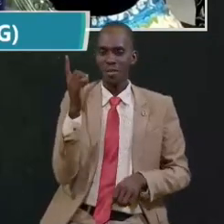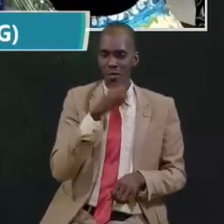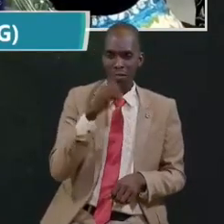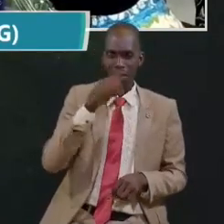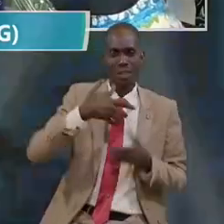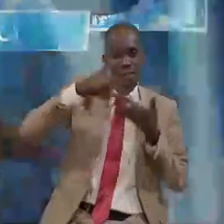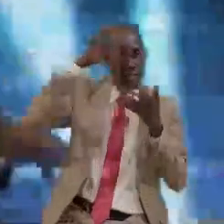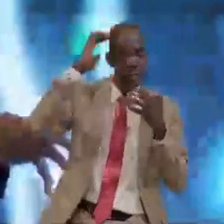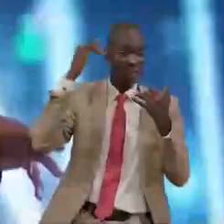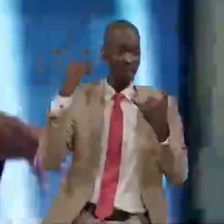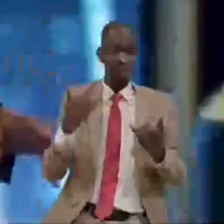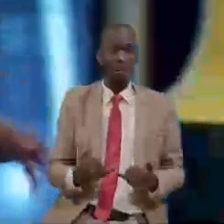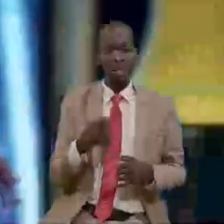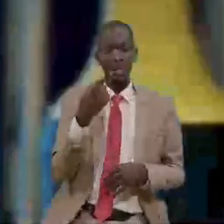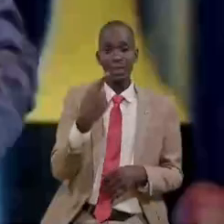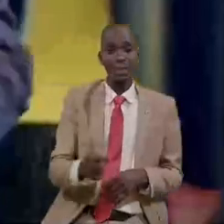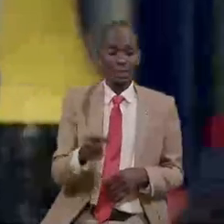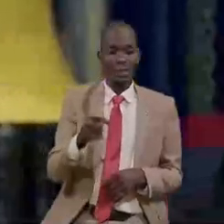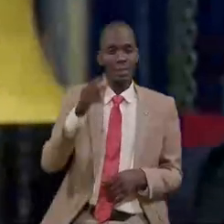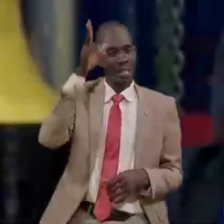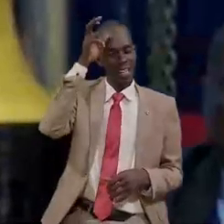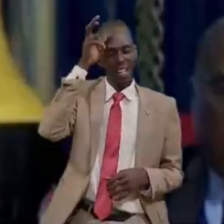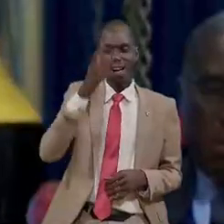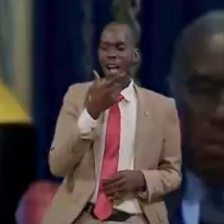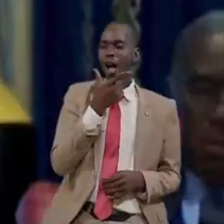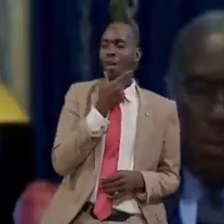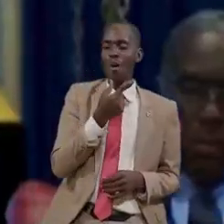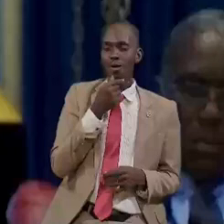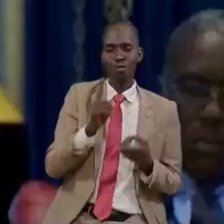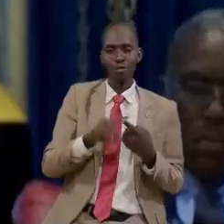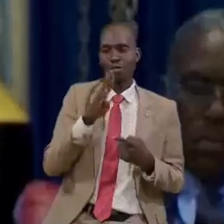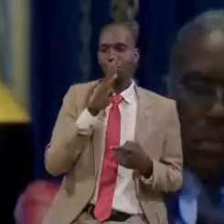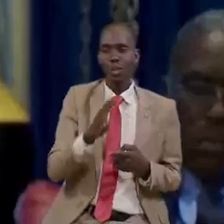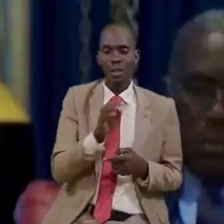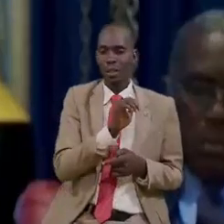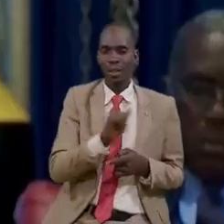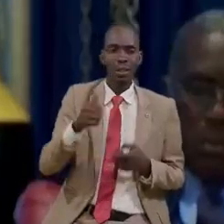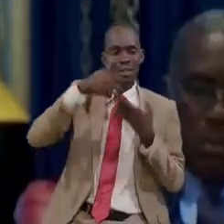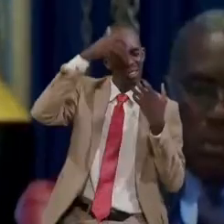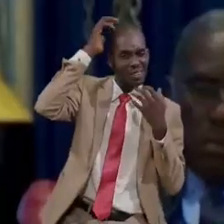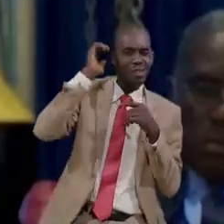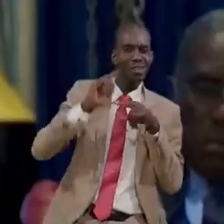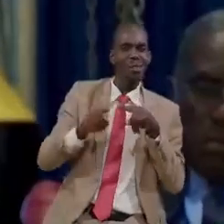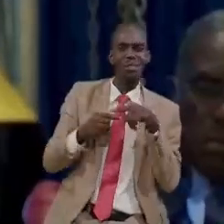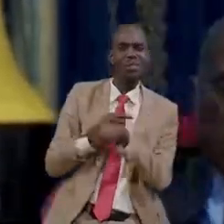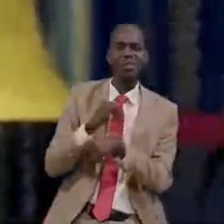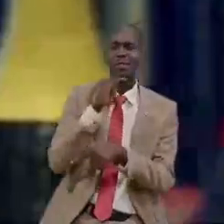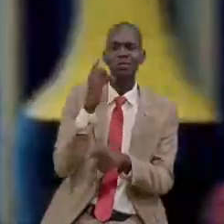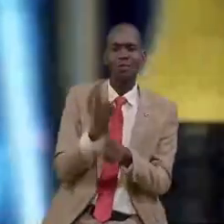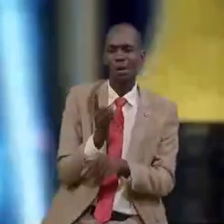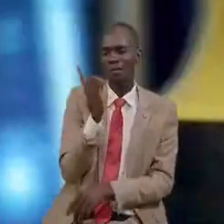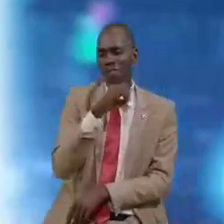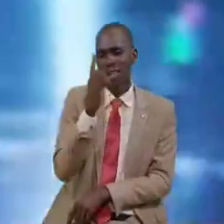diable prétend être aussi un lion, mais il est un faux lion et